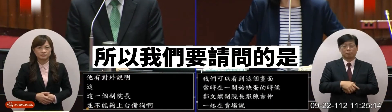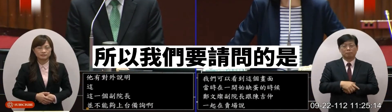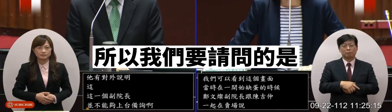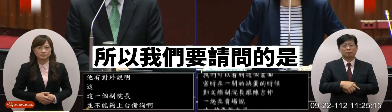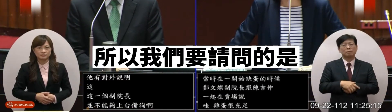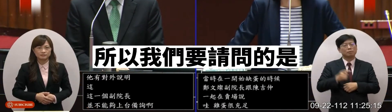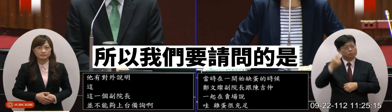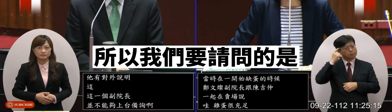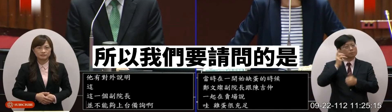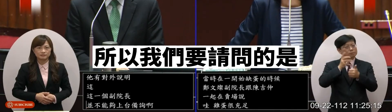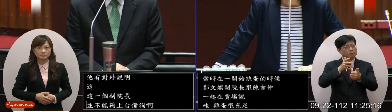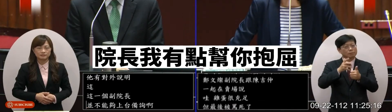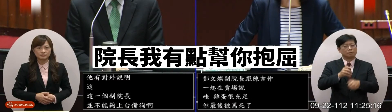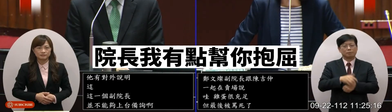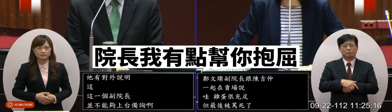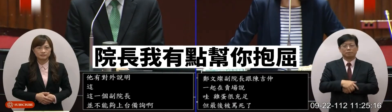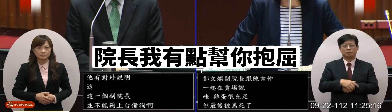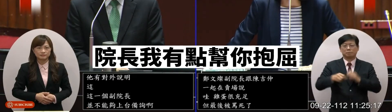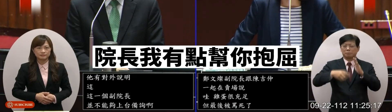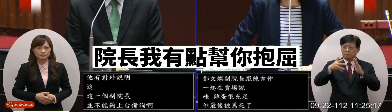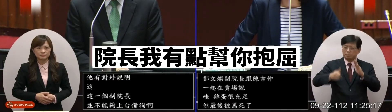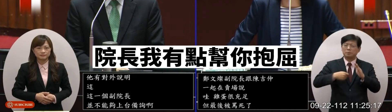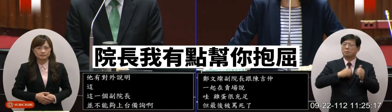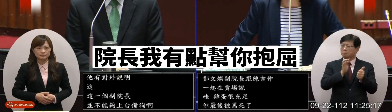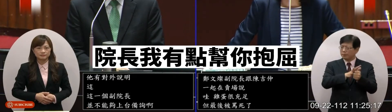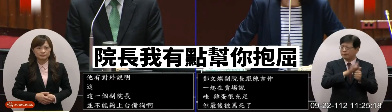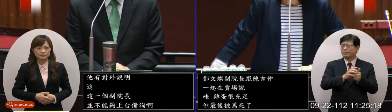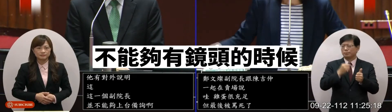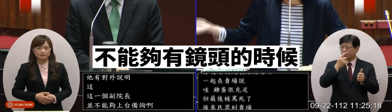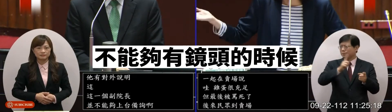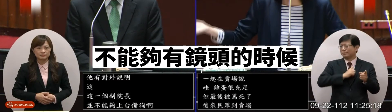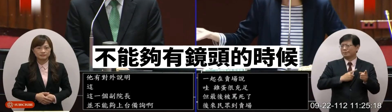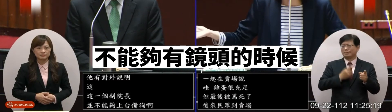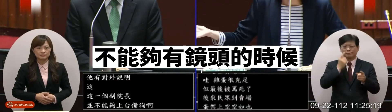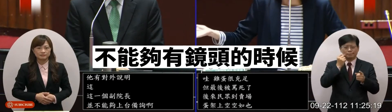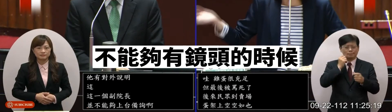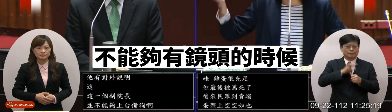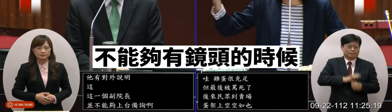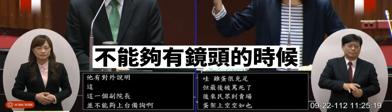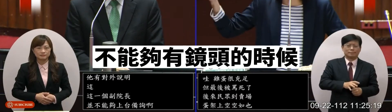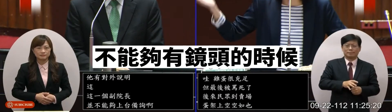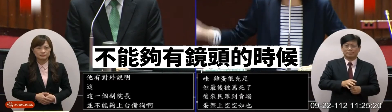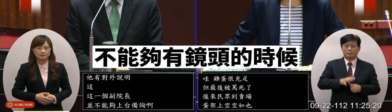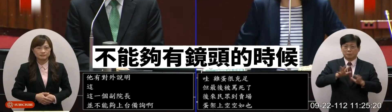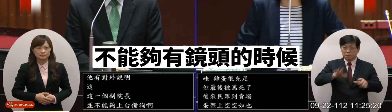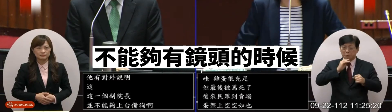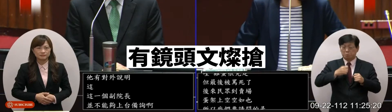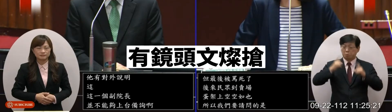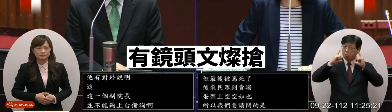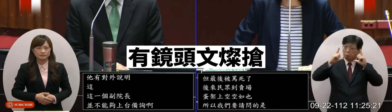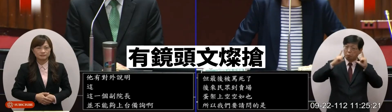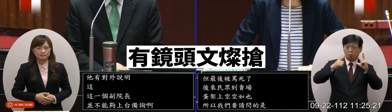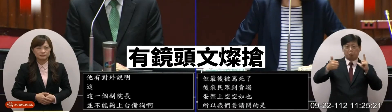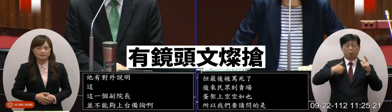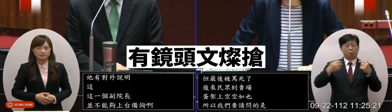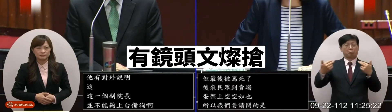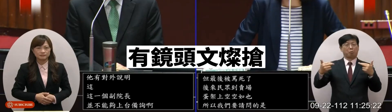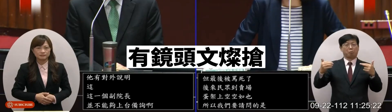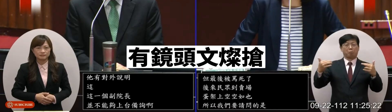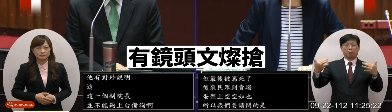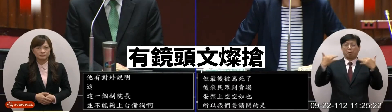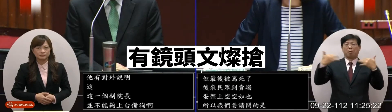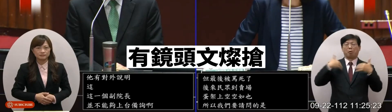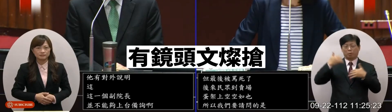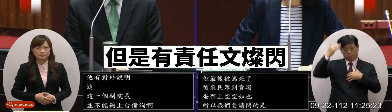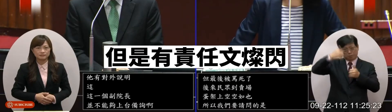我们要请问的是，院长，我有点帮你抱屈，不能够有镜头的时候有镜头文